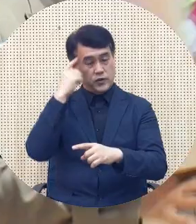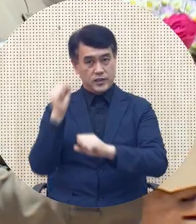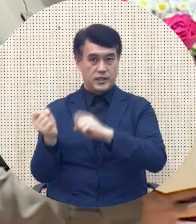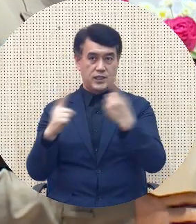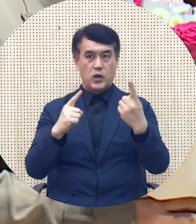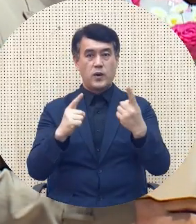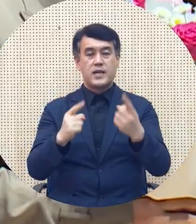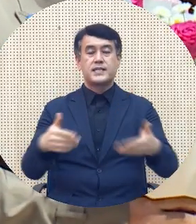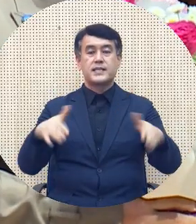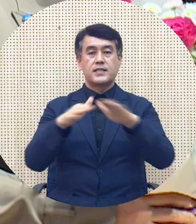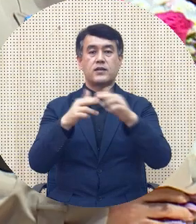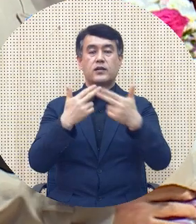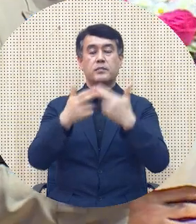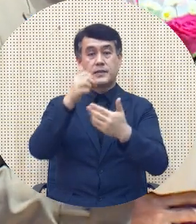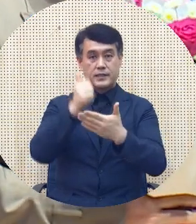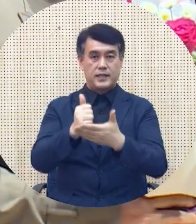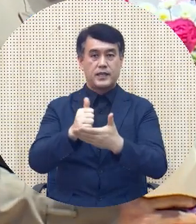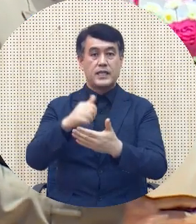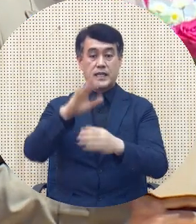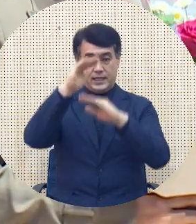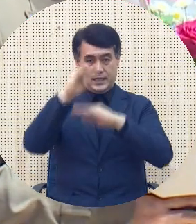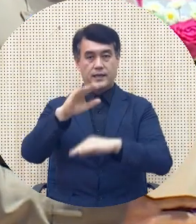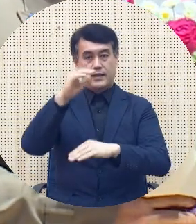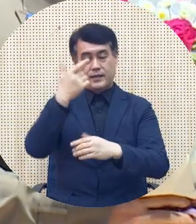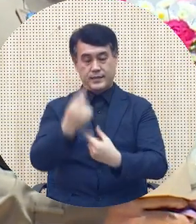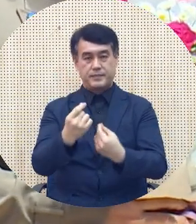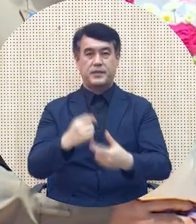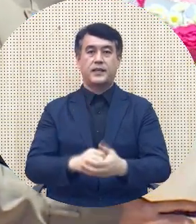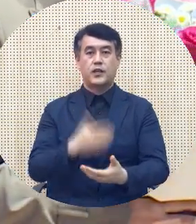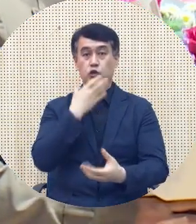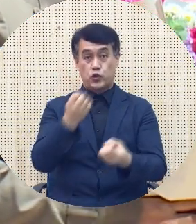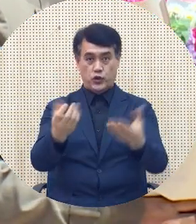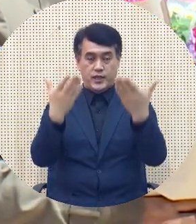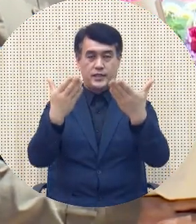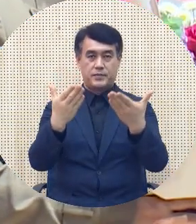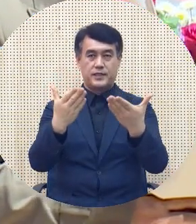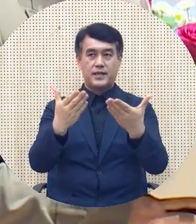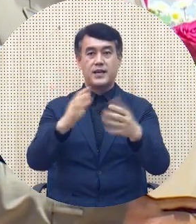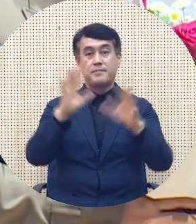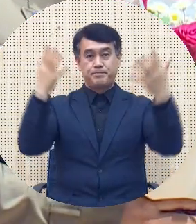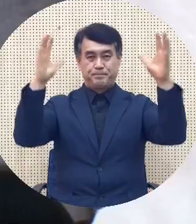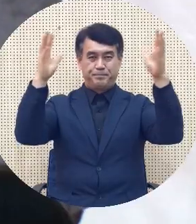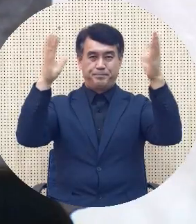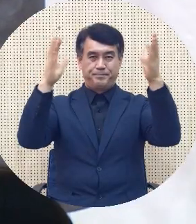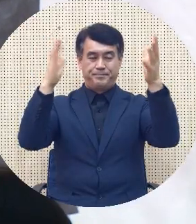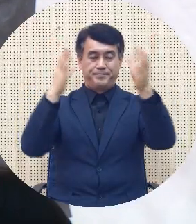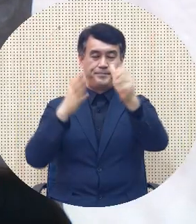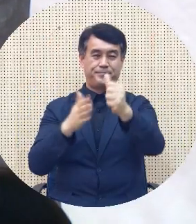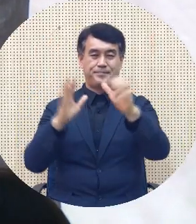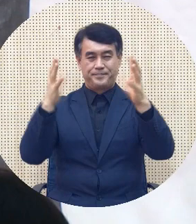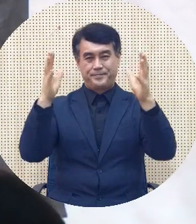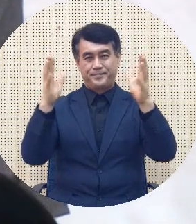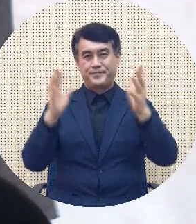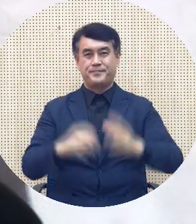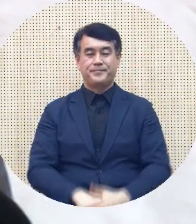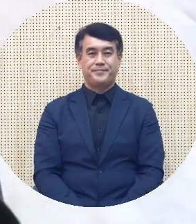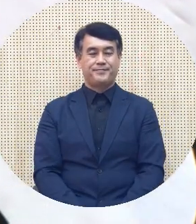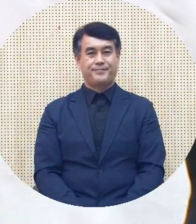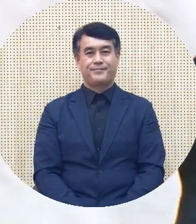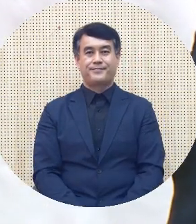정신재활시설협회 협회장 최동표 이하 내용은 같습니다. 축하드립니다. 큰 박수 부탁드리겠습니다.